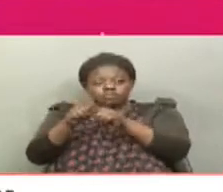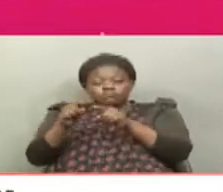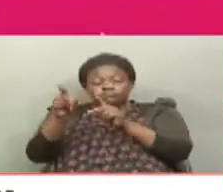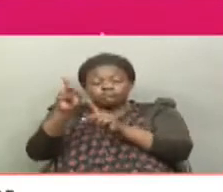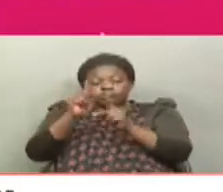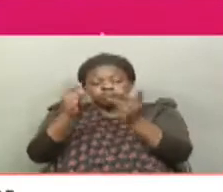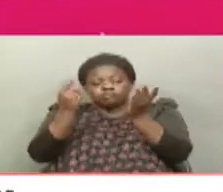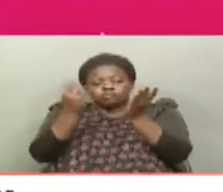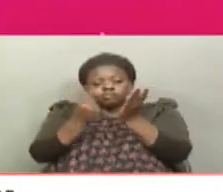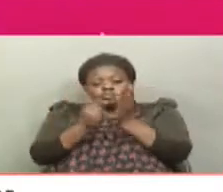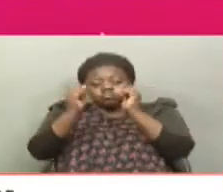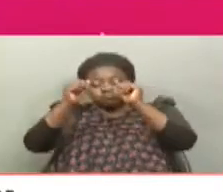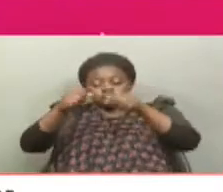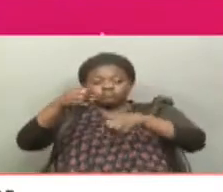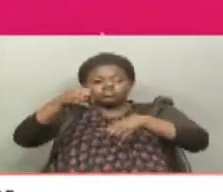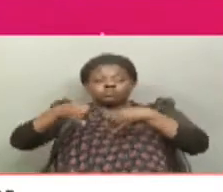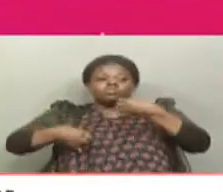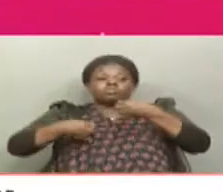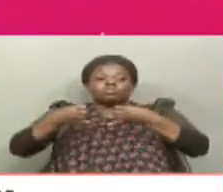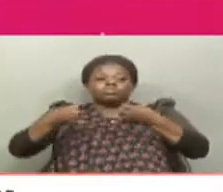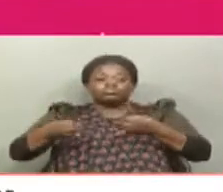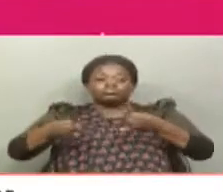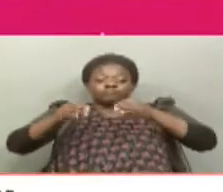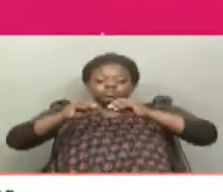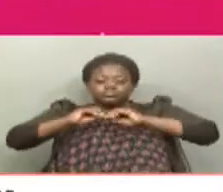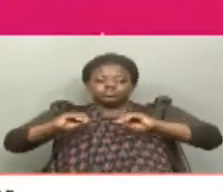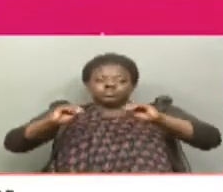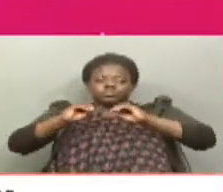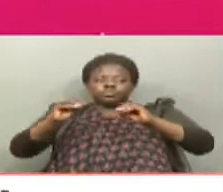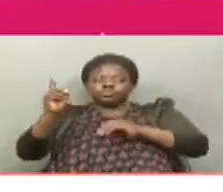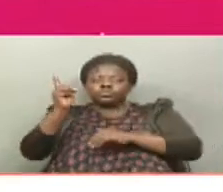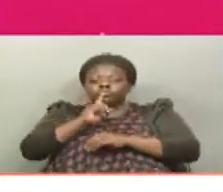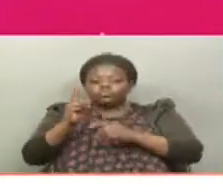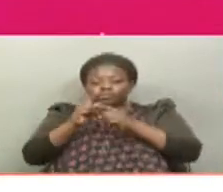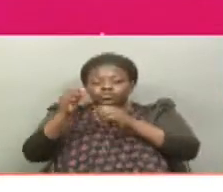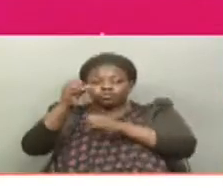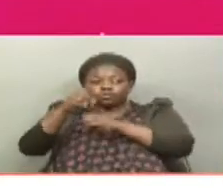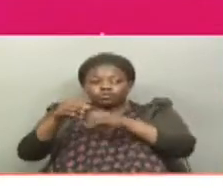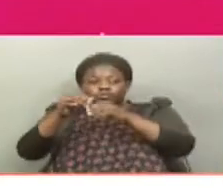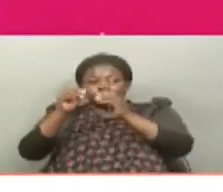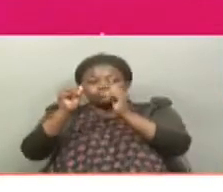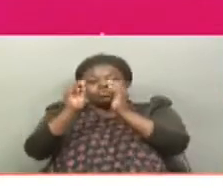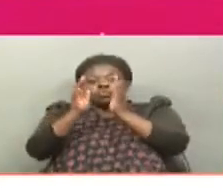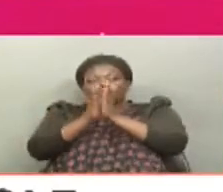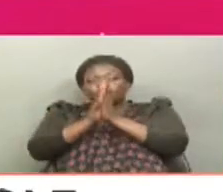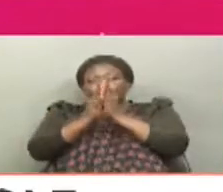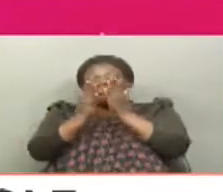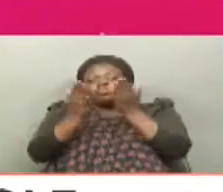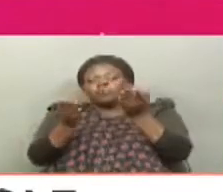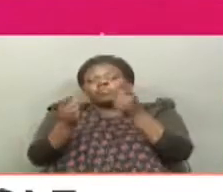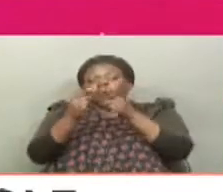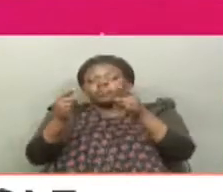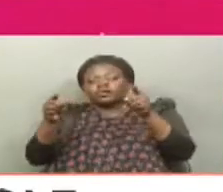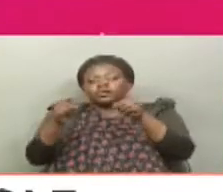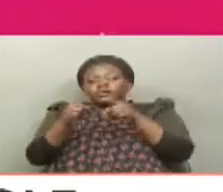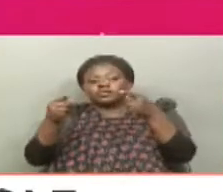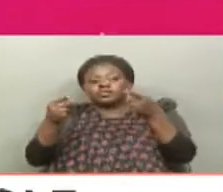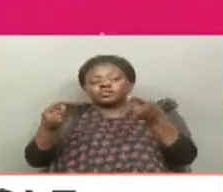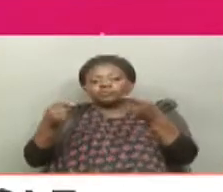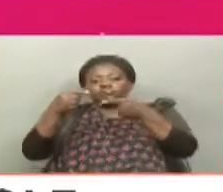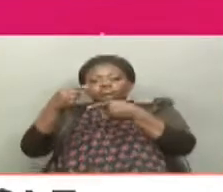basobole okukyenyumirizaamu okutende okuba mu bukugu obw'enjawulo tekkomye mu bitabo wabula kuno okukwata ku masini